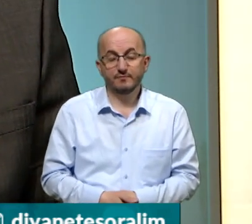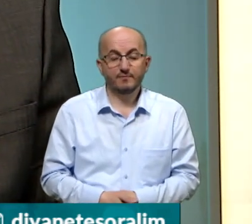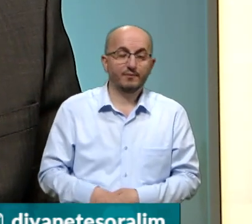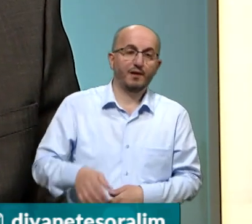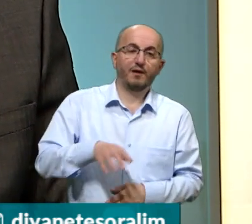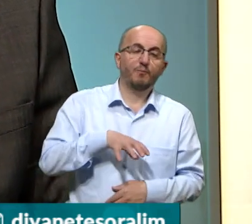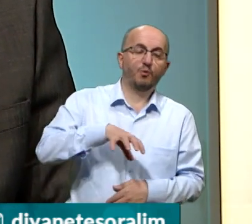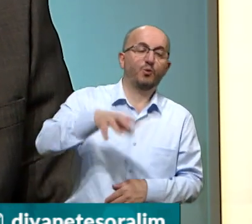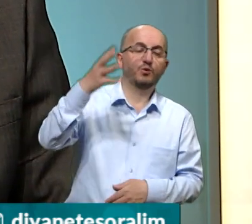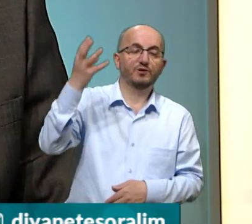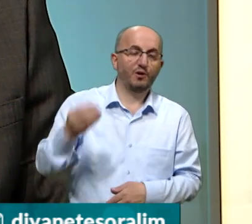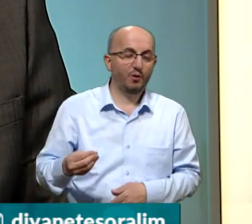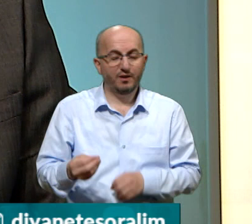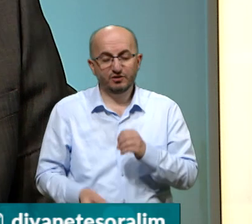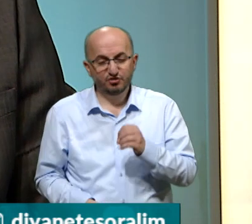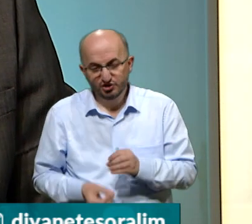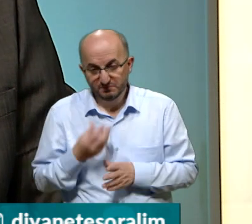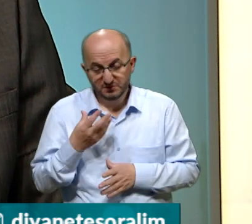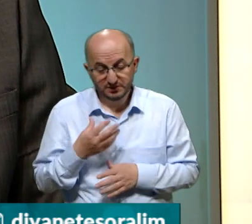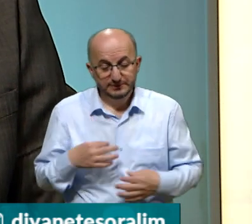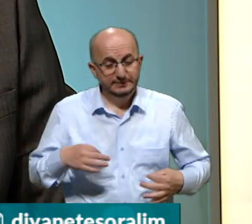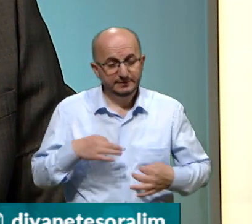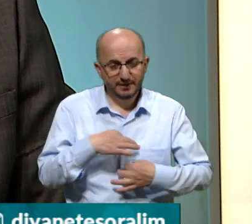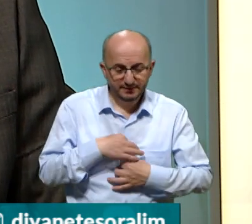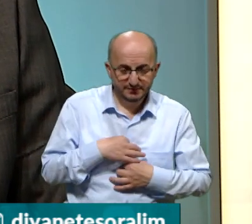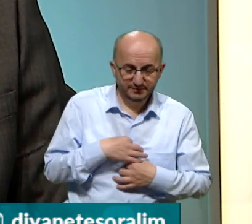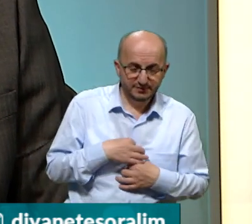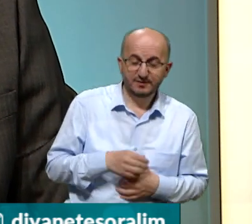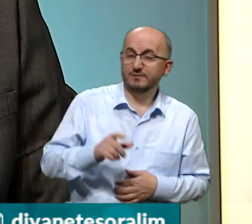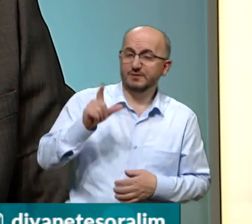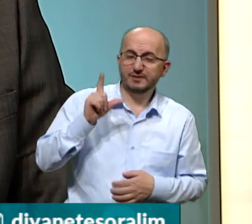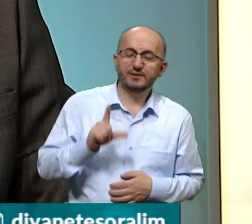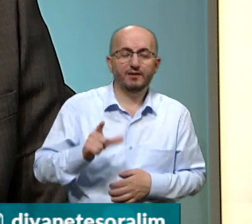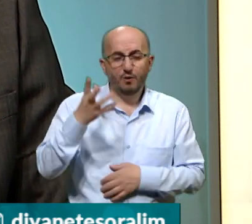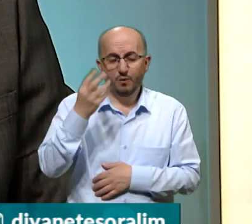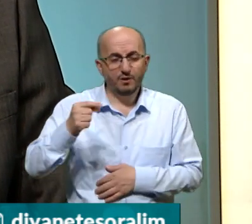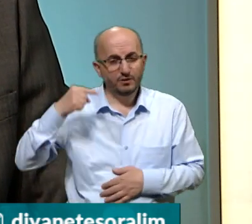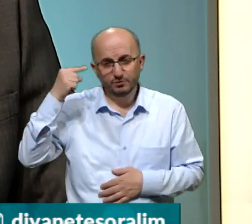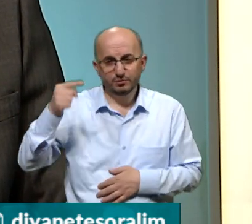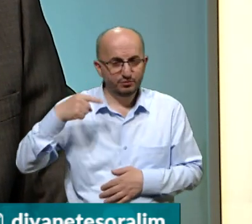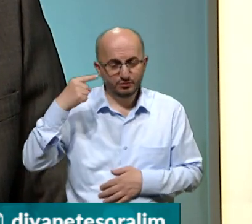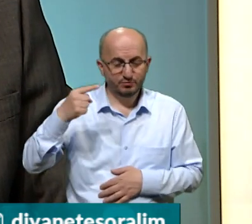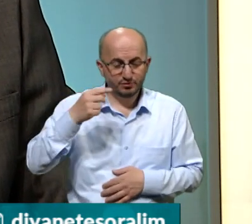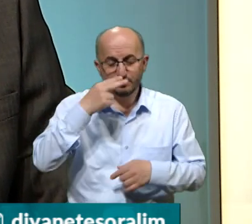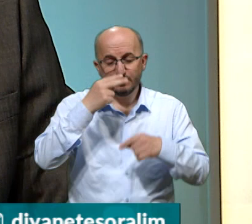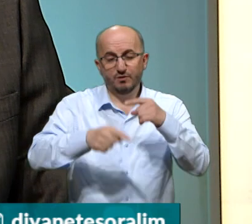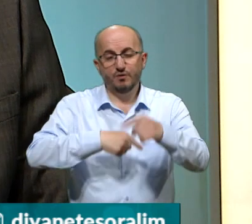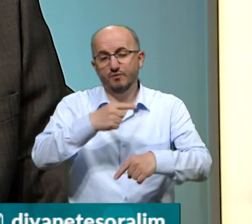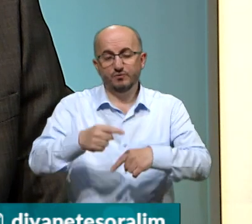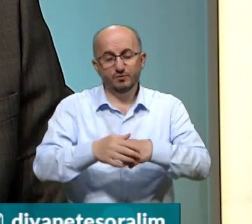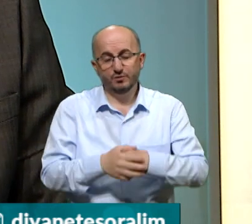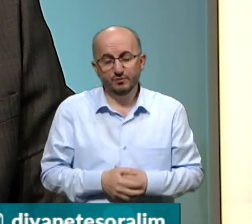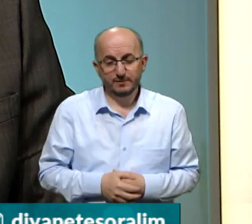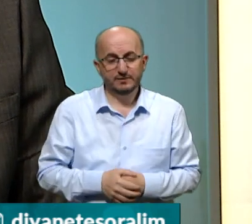bölgesel olarak çıkmış saygının bir gereği olarak düşünülmüş ev tür dolayi